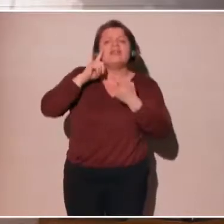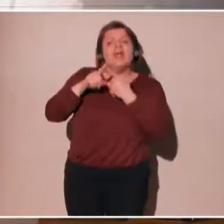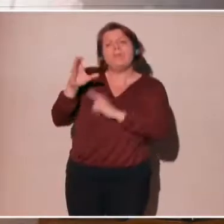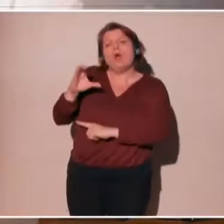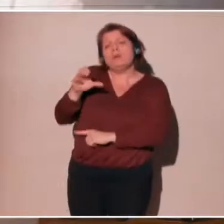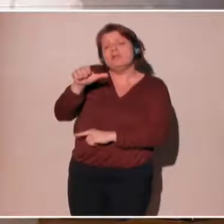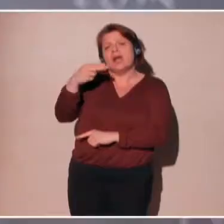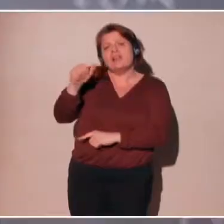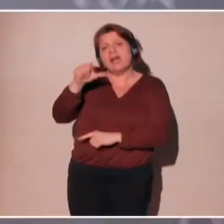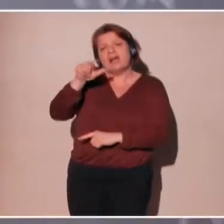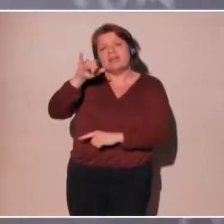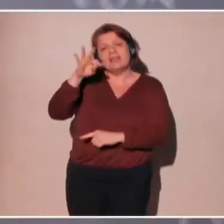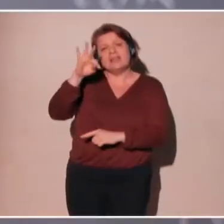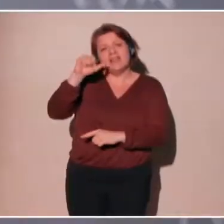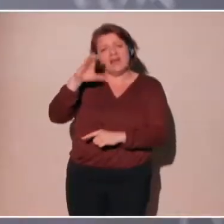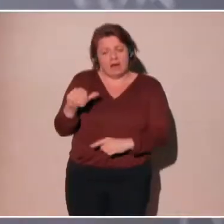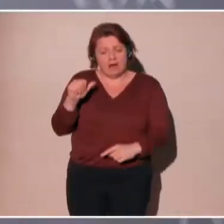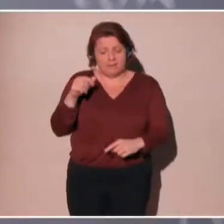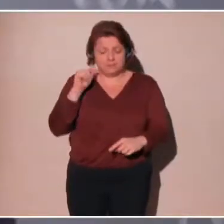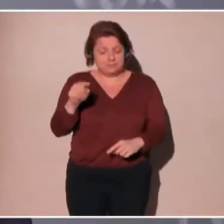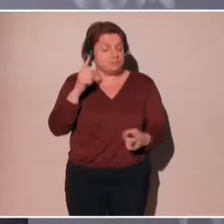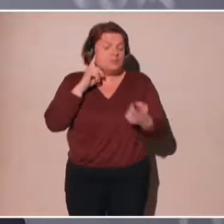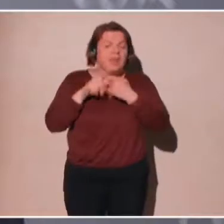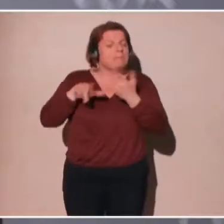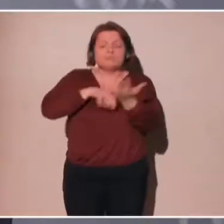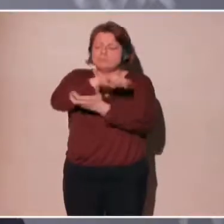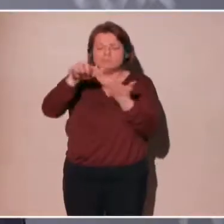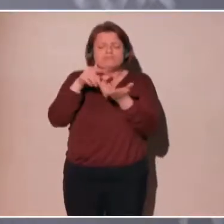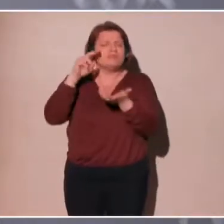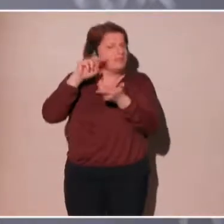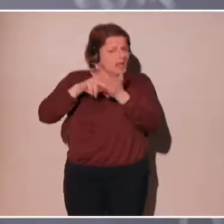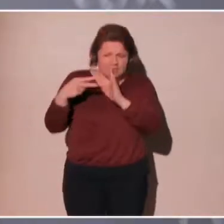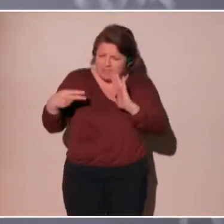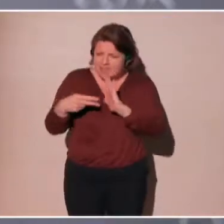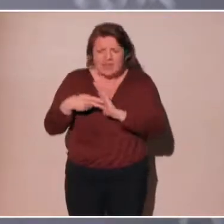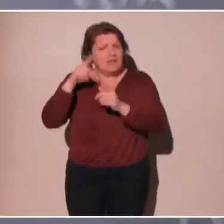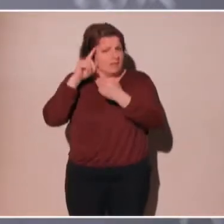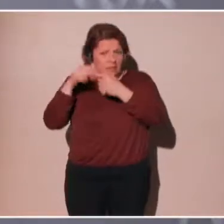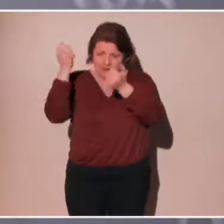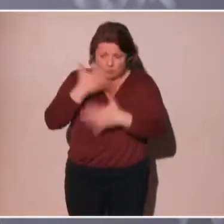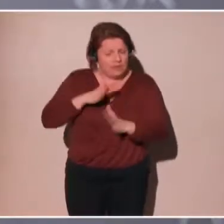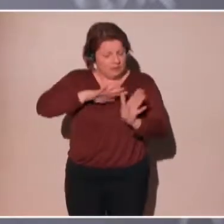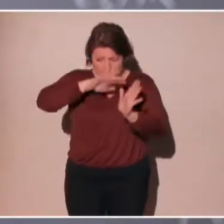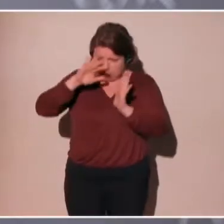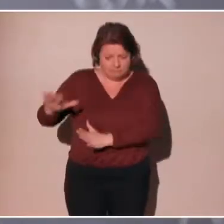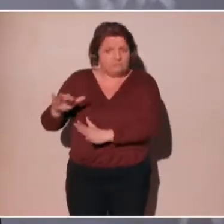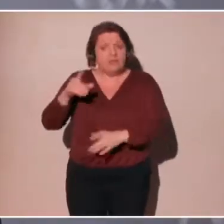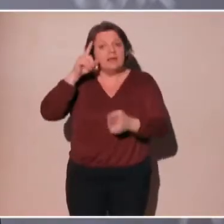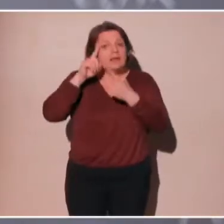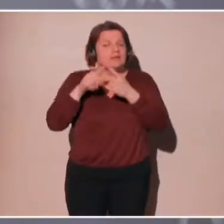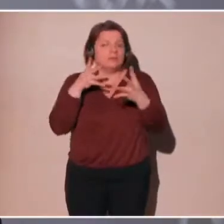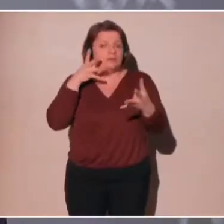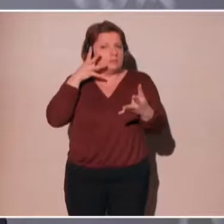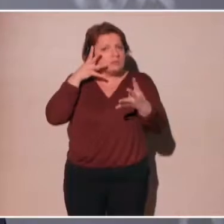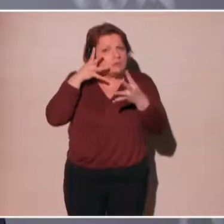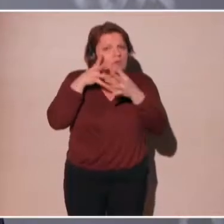est au cœur de tout ce sujet, au-delà du sujet technique, au-delà du sujet d'actualité, c'est la transparence